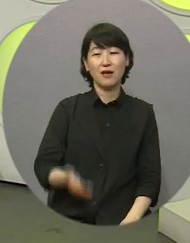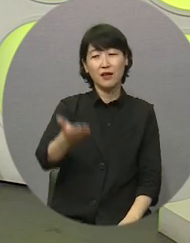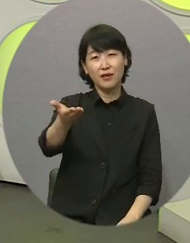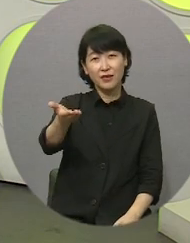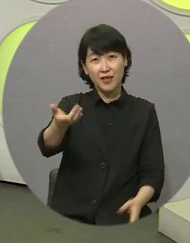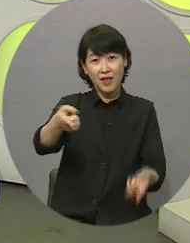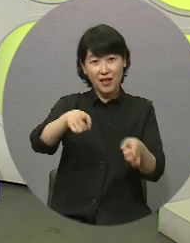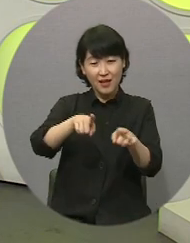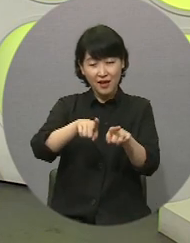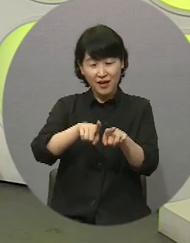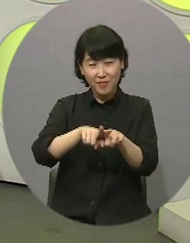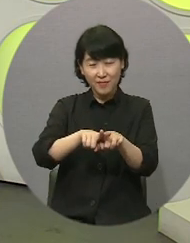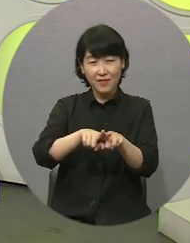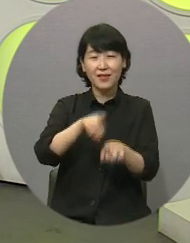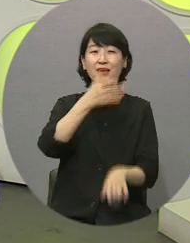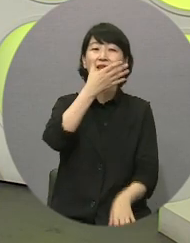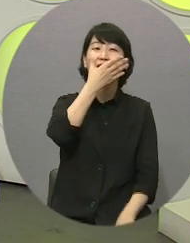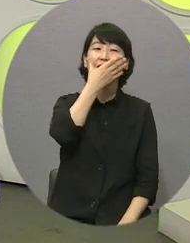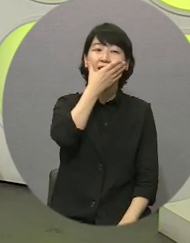당신이 있어